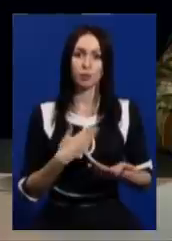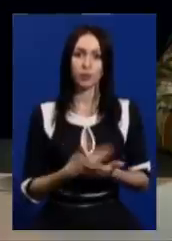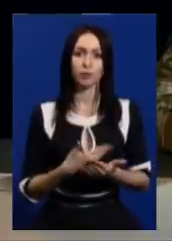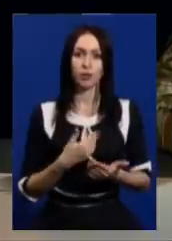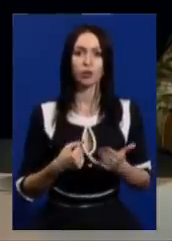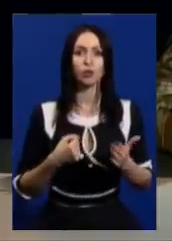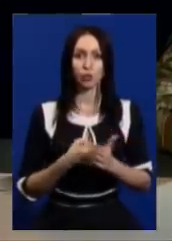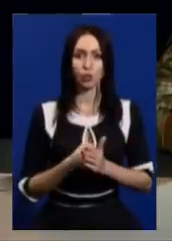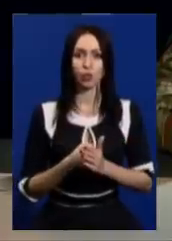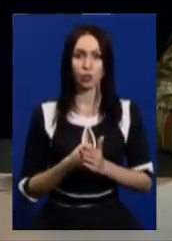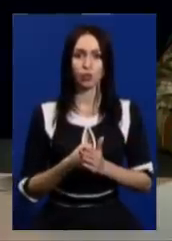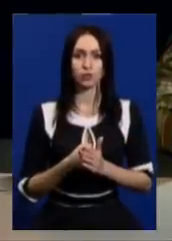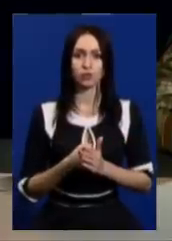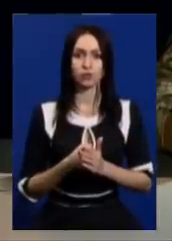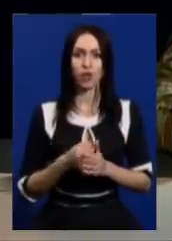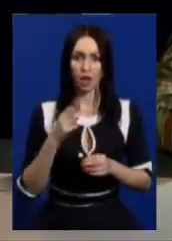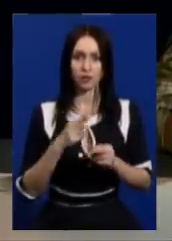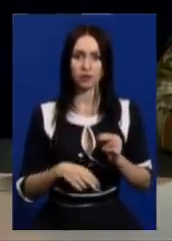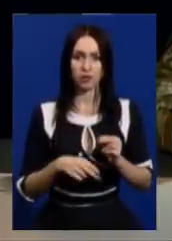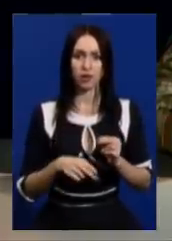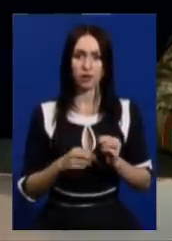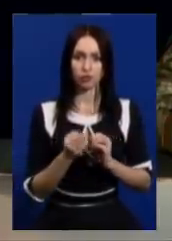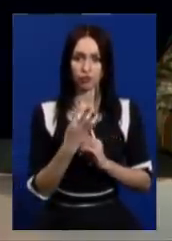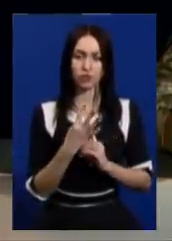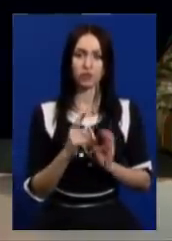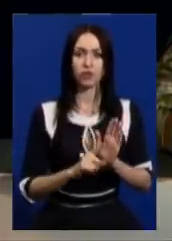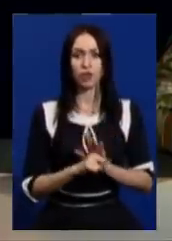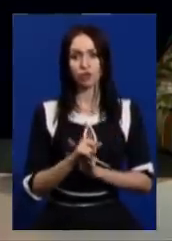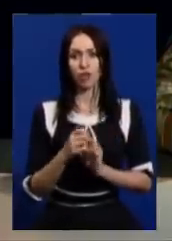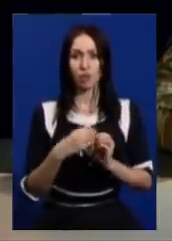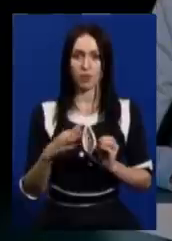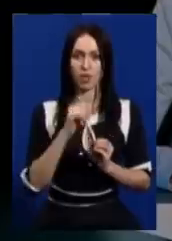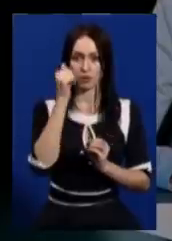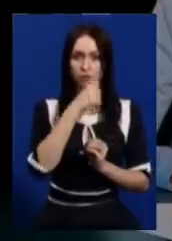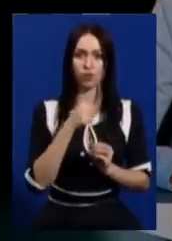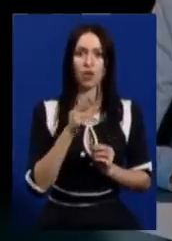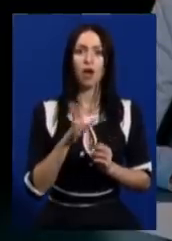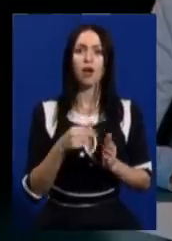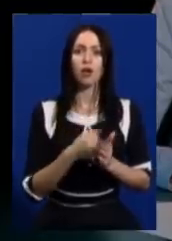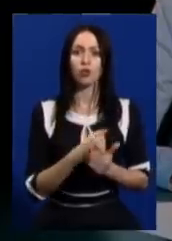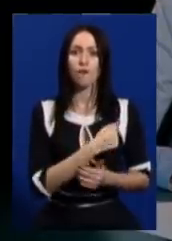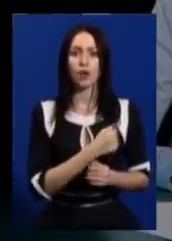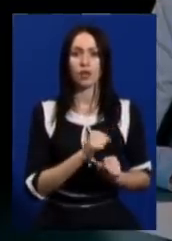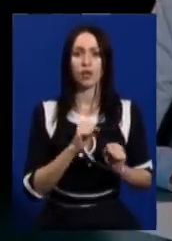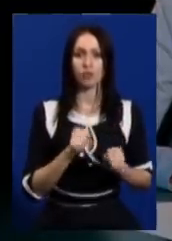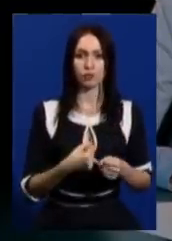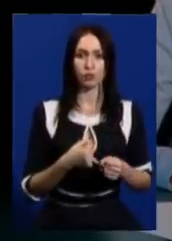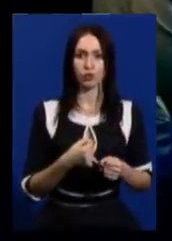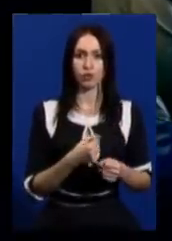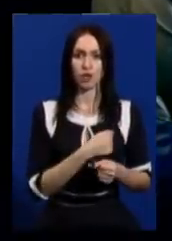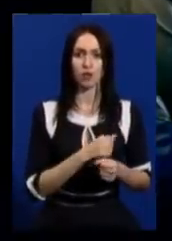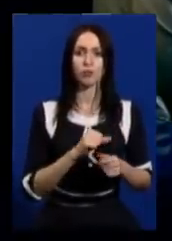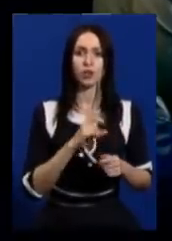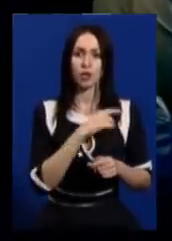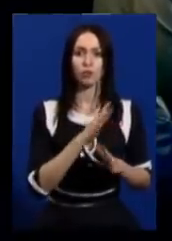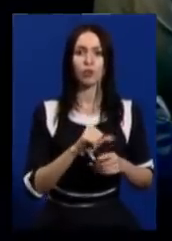до кінця 14-го, початку 15-го року. А як щодо боєздатності армії на той момент? Окрім